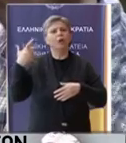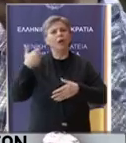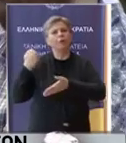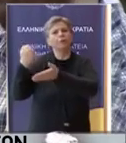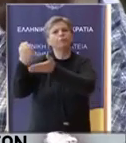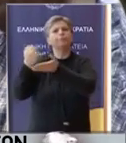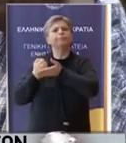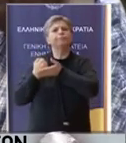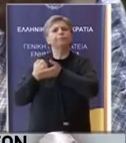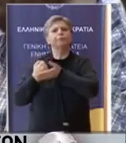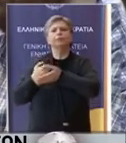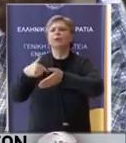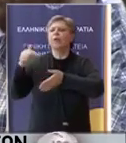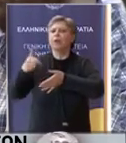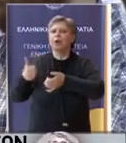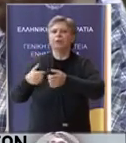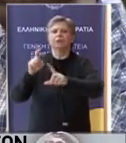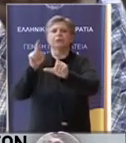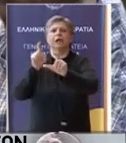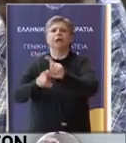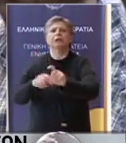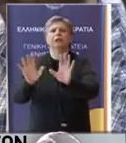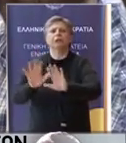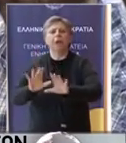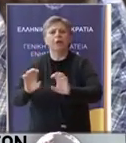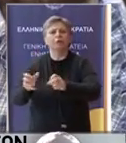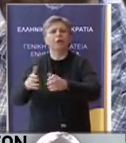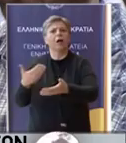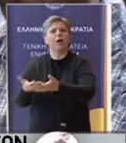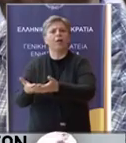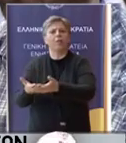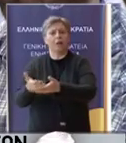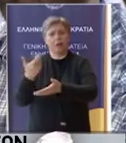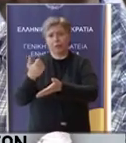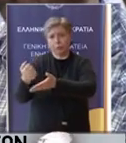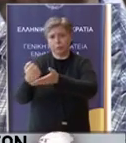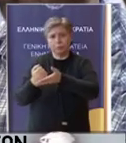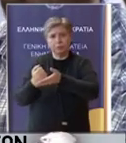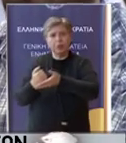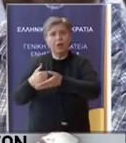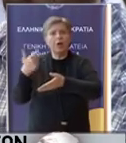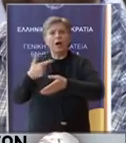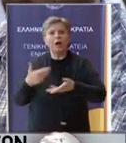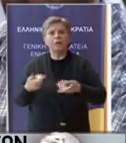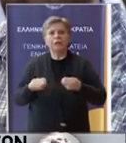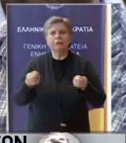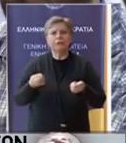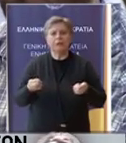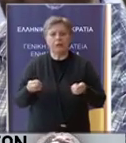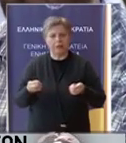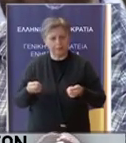ταμεία από τους υπερθεματιστές και αν η κυβέρνηση θα επιμείνει, επειδή άκουσα να το λέτε, σε κάποιες